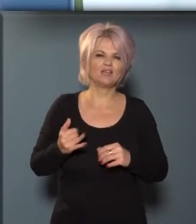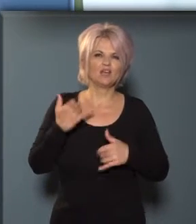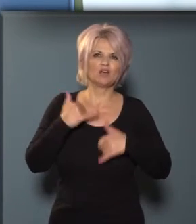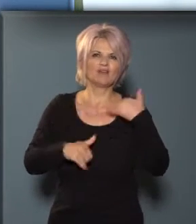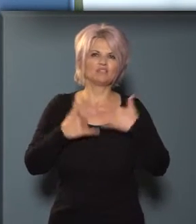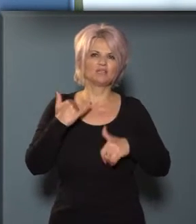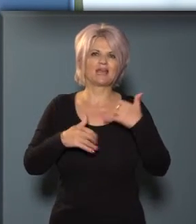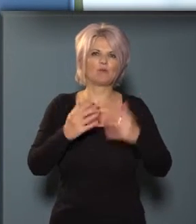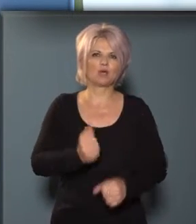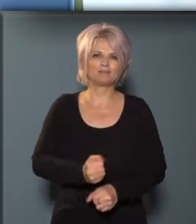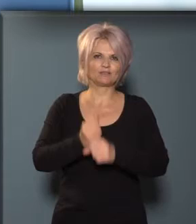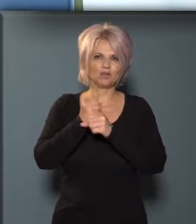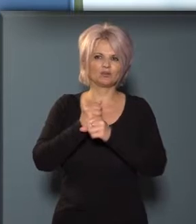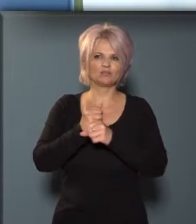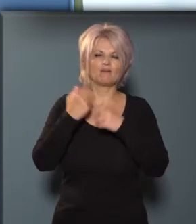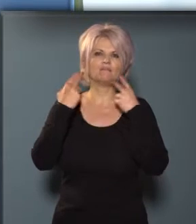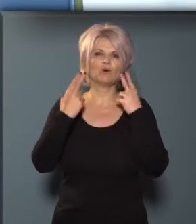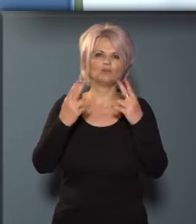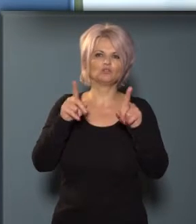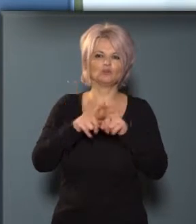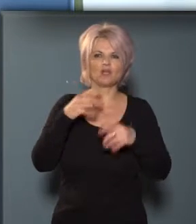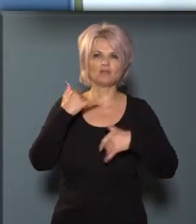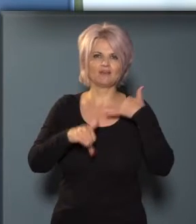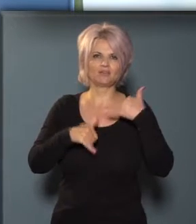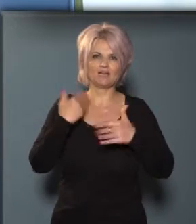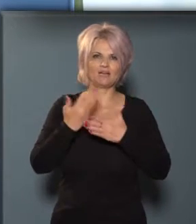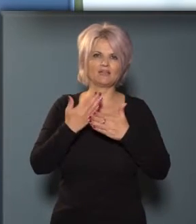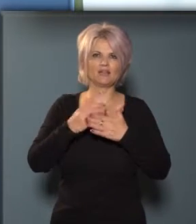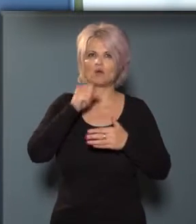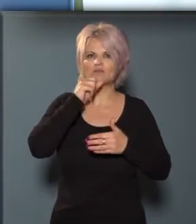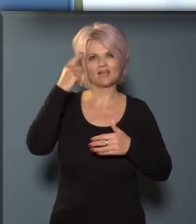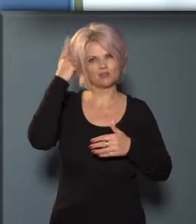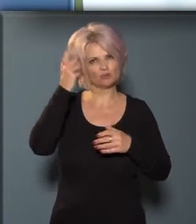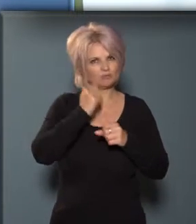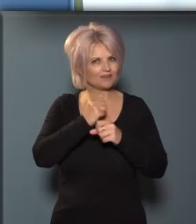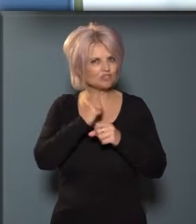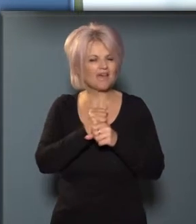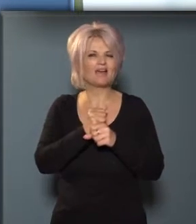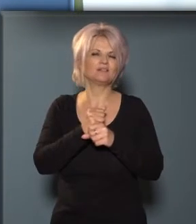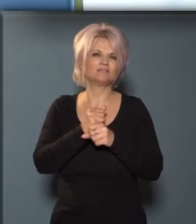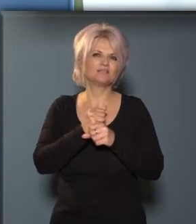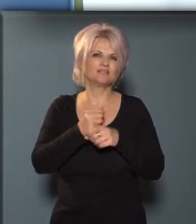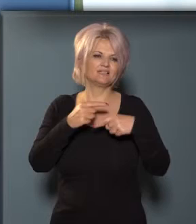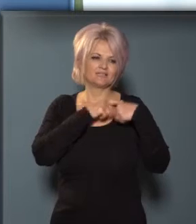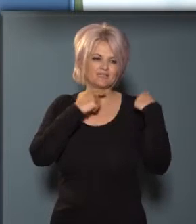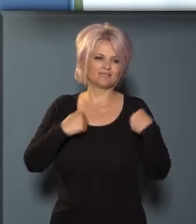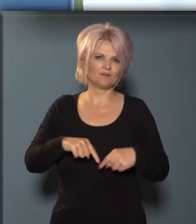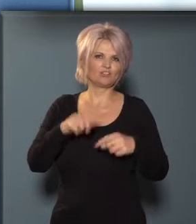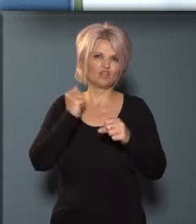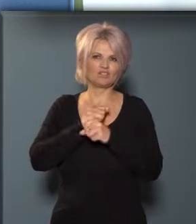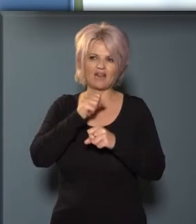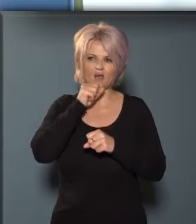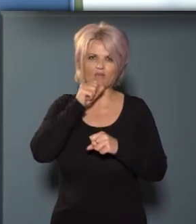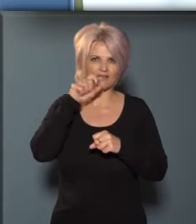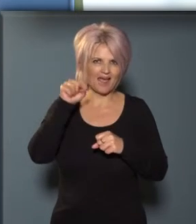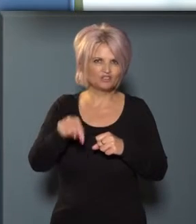versenyszámokat megtartottuk, mert nagyon fontos az, hogy olyan versenyszámok legyenek, amit az óvodások meg tudnak csinálni, szívesen csinálják,